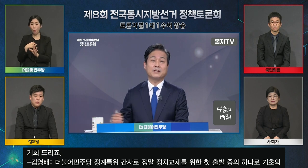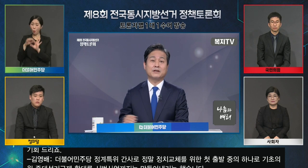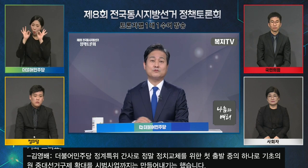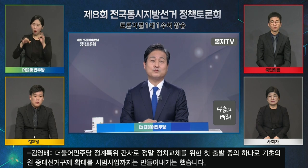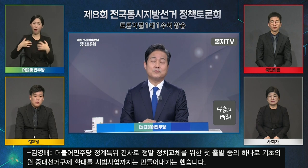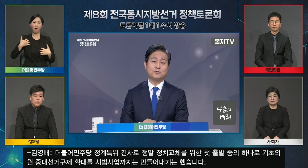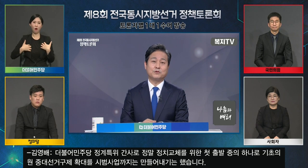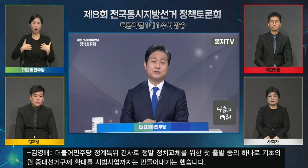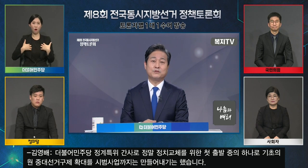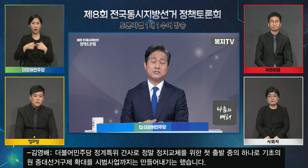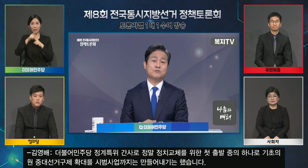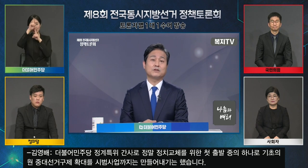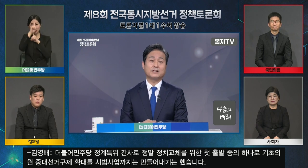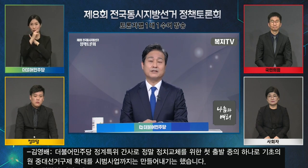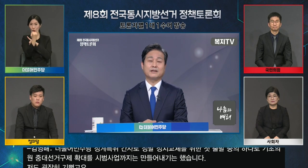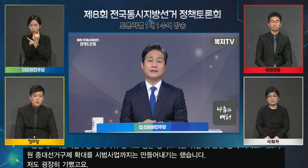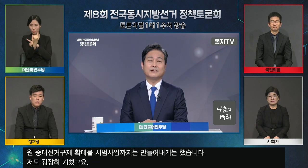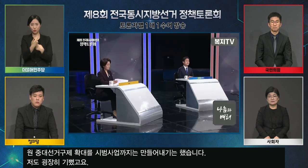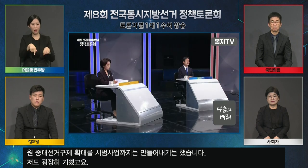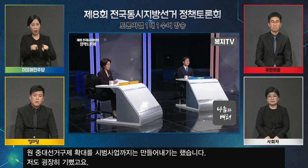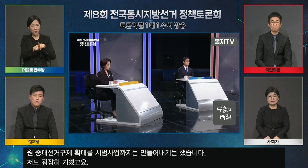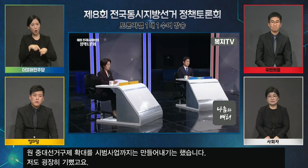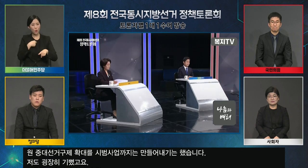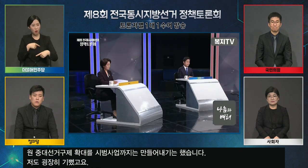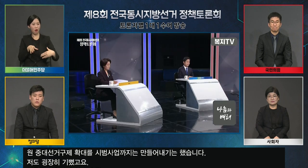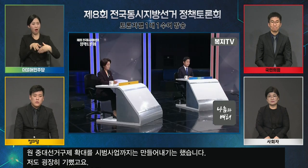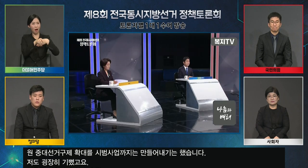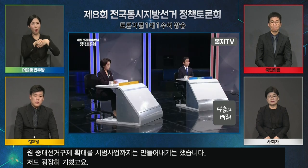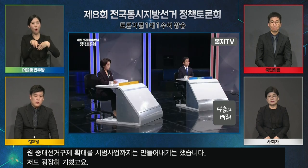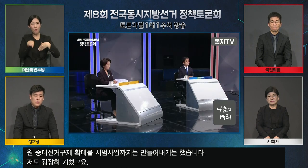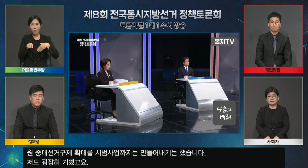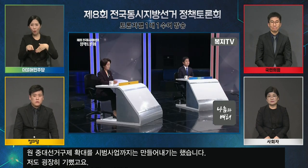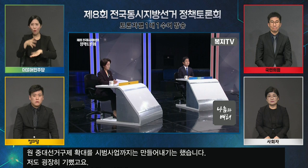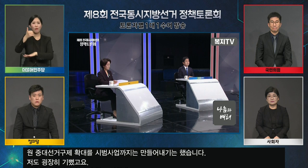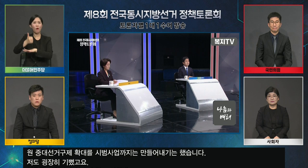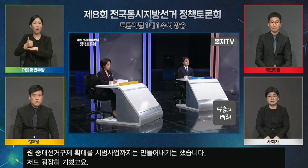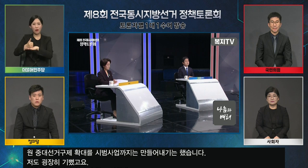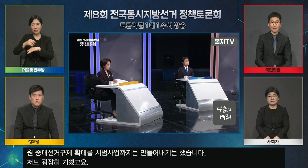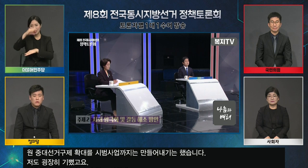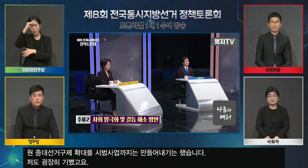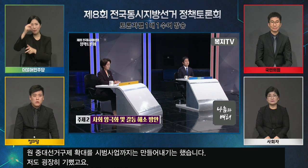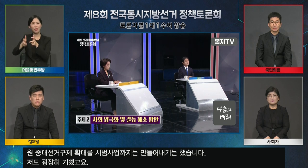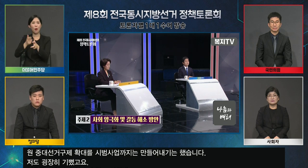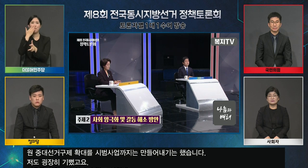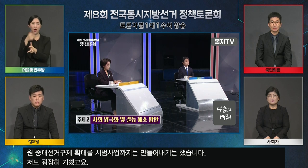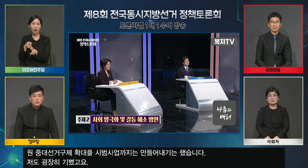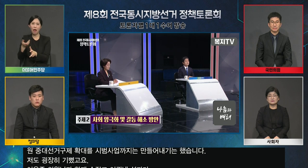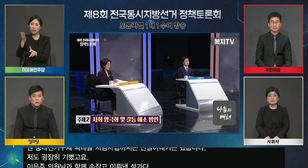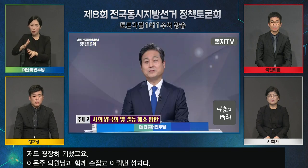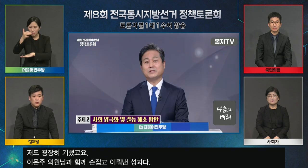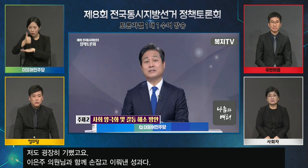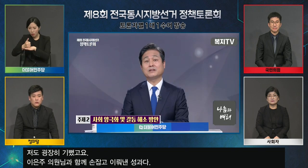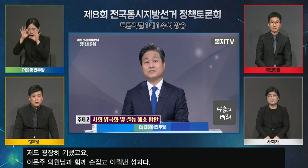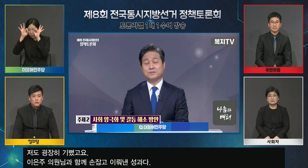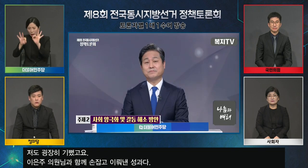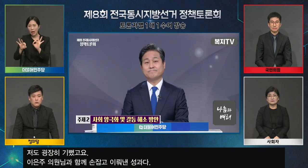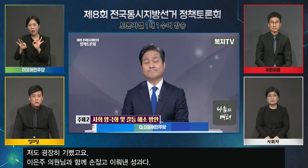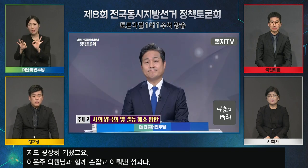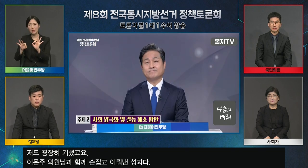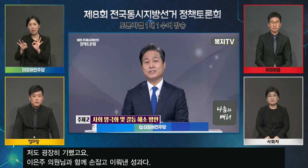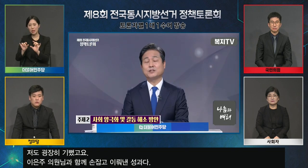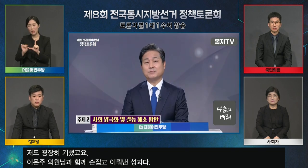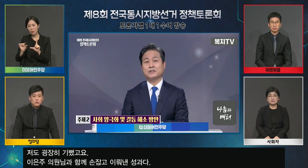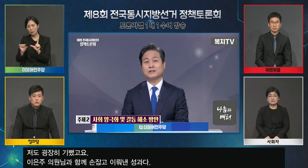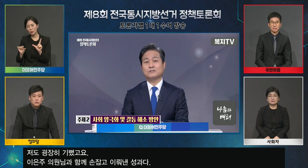의원님과 함께 손잡고 이뤄낸 성과다 이렇게 생각을 했었는데 결과적으로 일부 흠집이 있다는 점